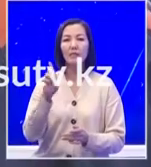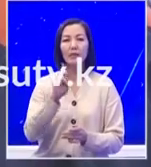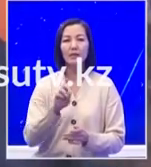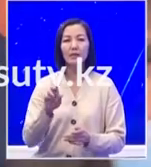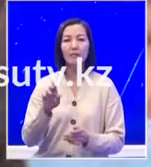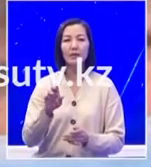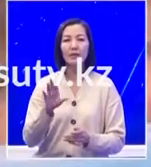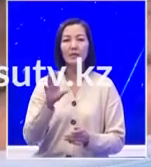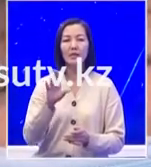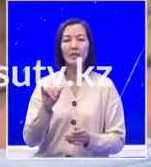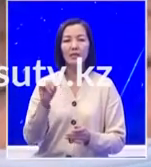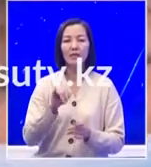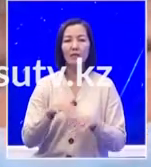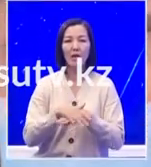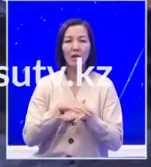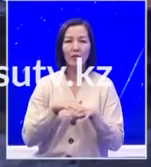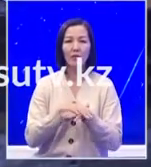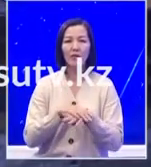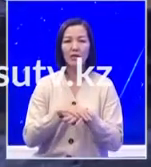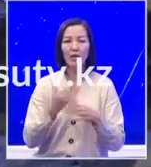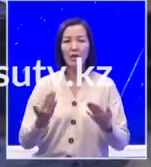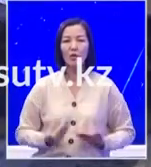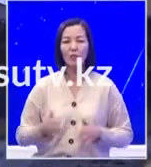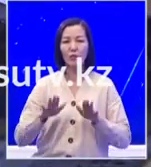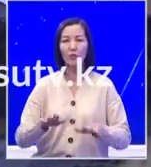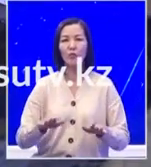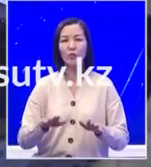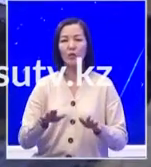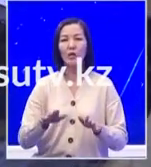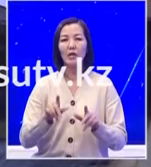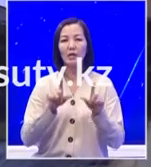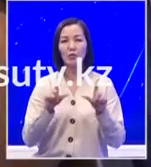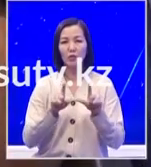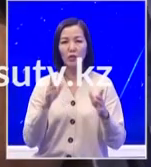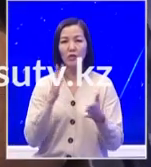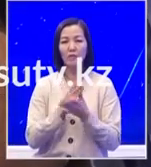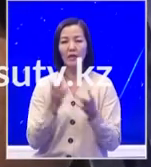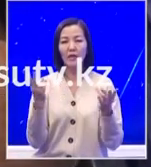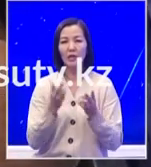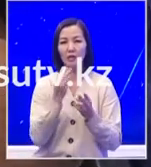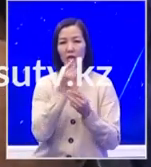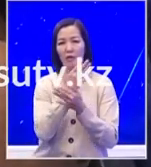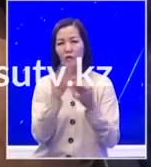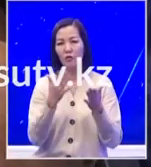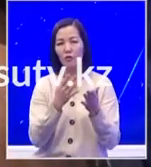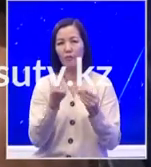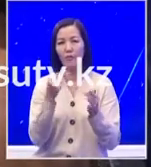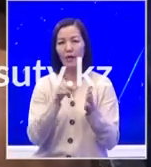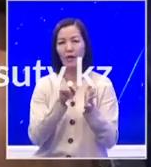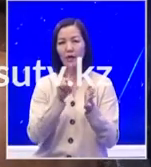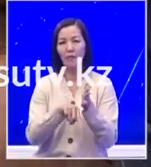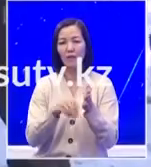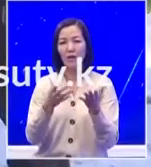күндері коммуналдық базарда арнайы әлеметтік сауда нүктелері қойылған. Халық осы жерден де қажетті өнімдерін қол жетімді бағада